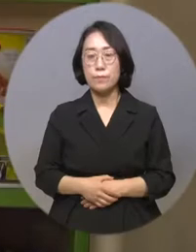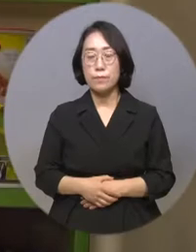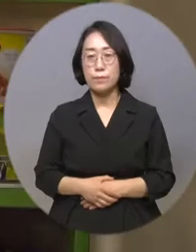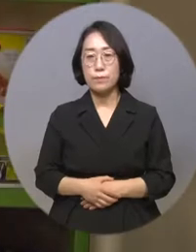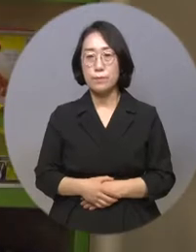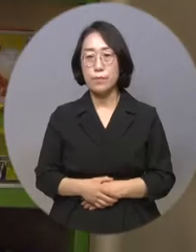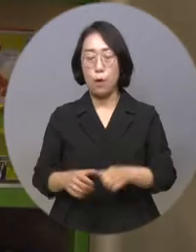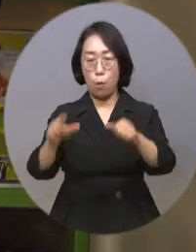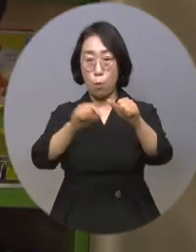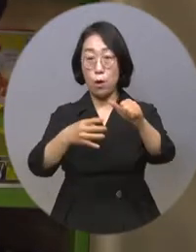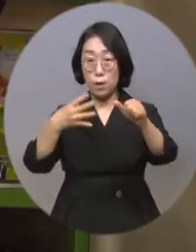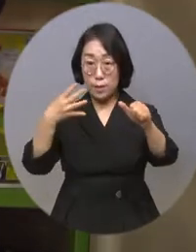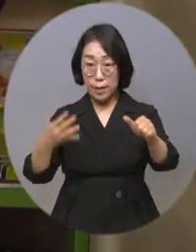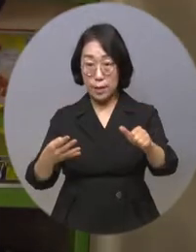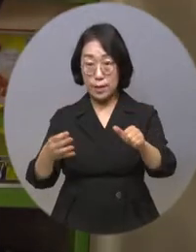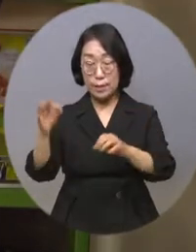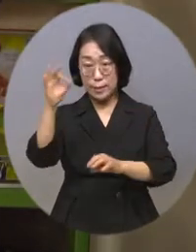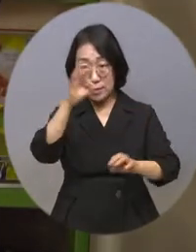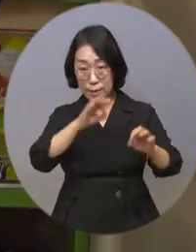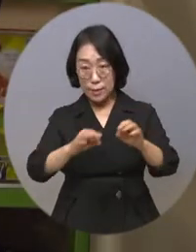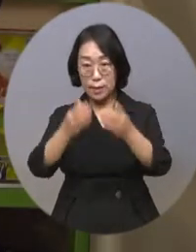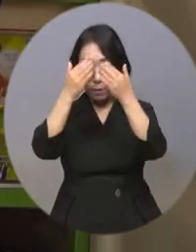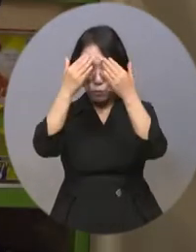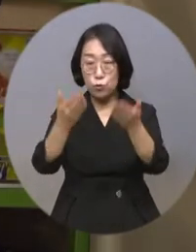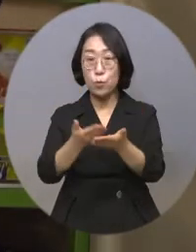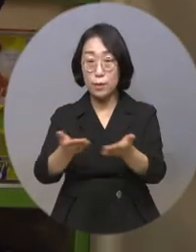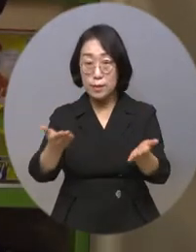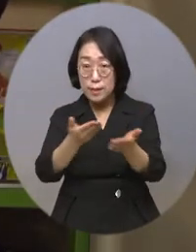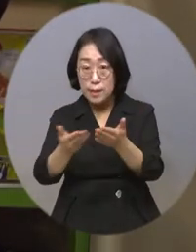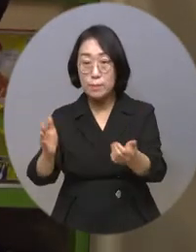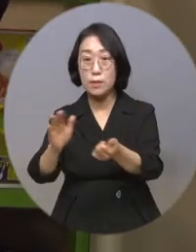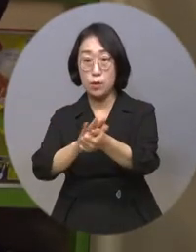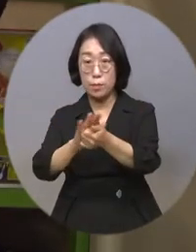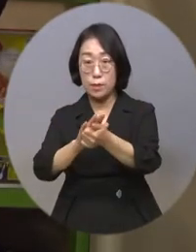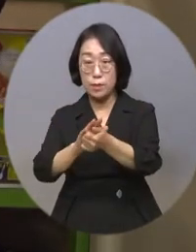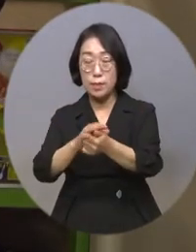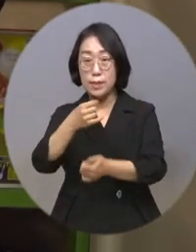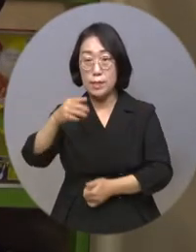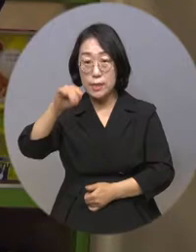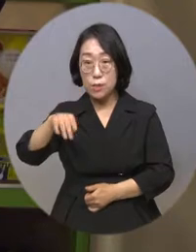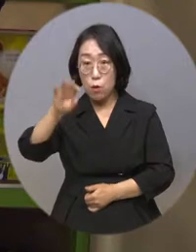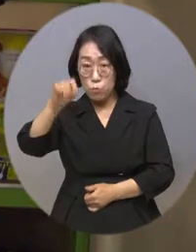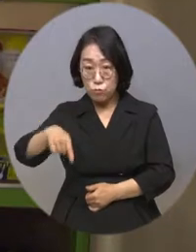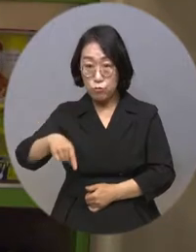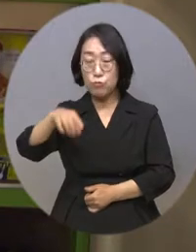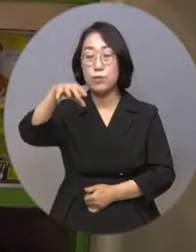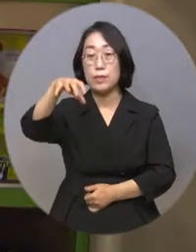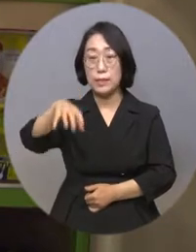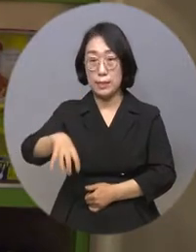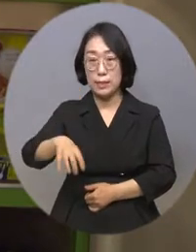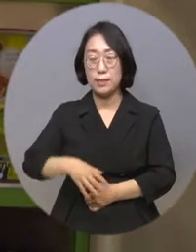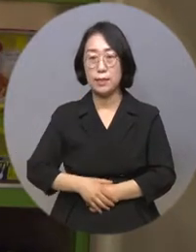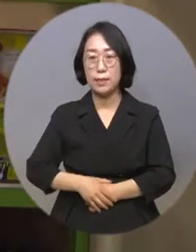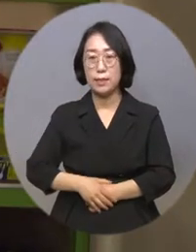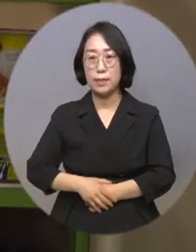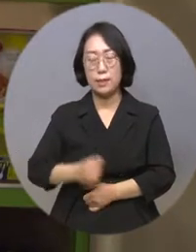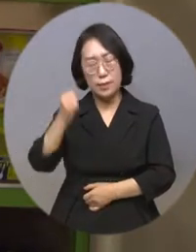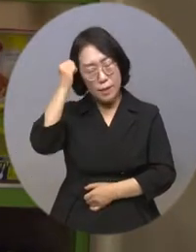지난 4일 찾아가는 그냥드림 개소식이 진행되는 의정부시 한 고시원입니다.